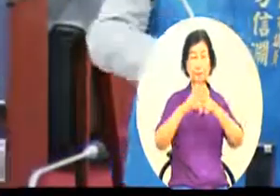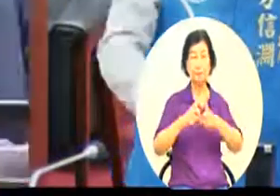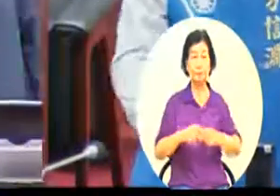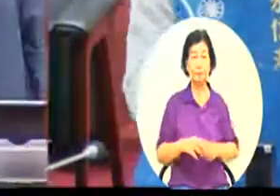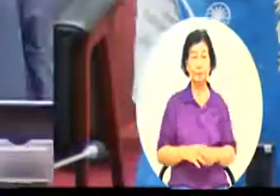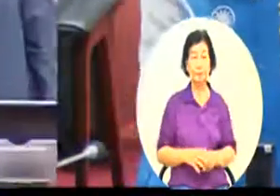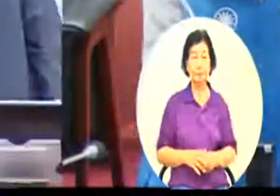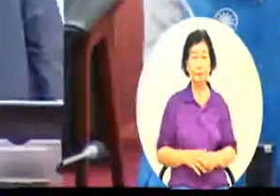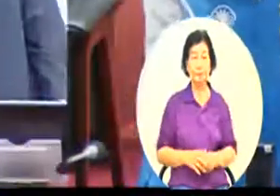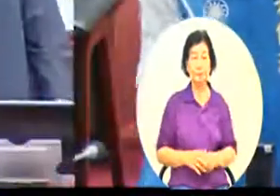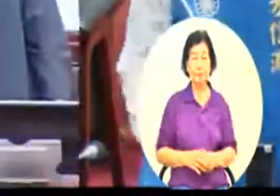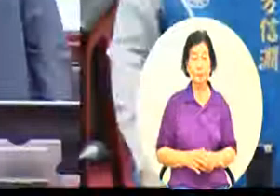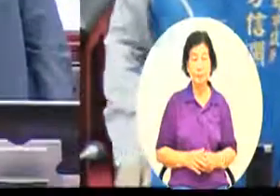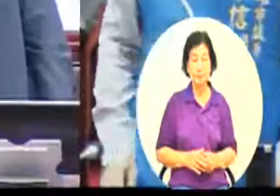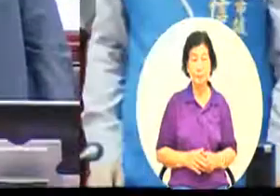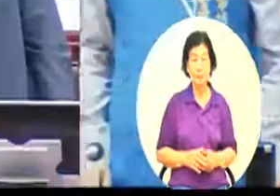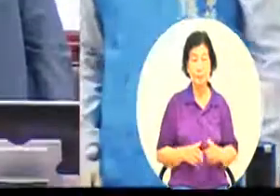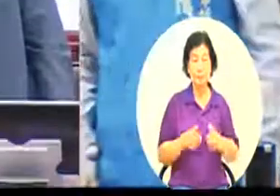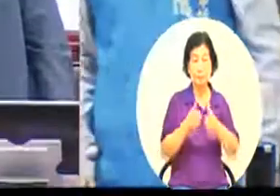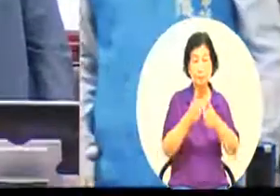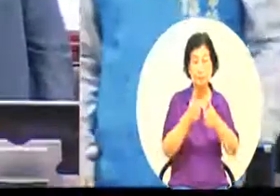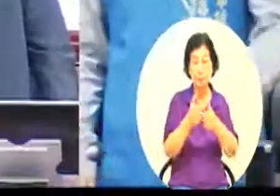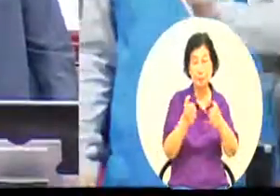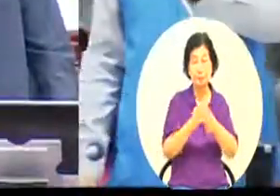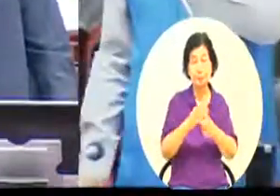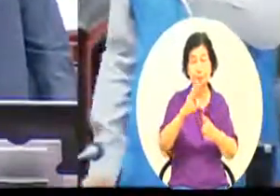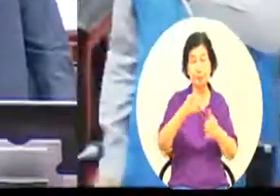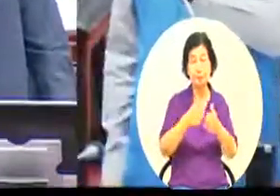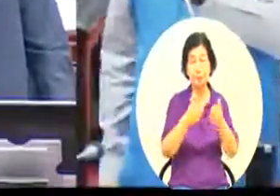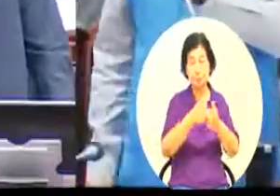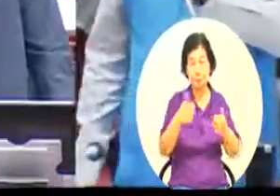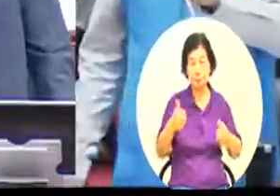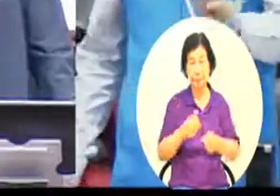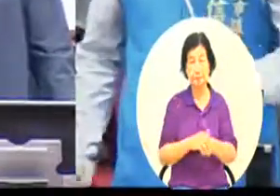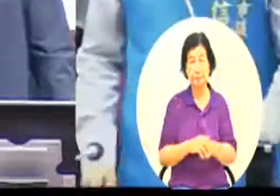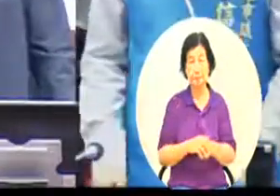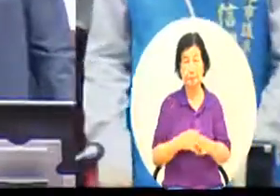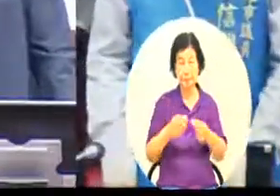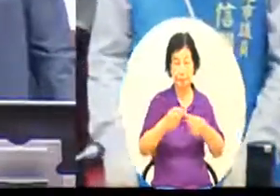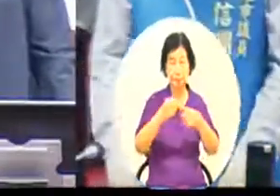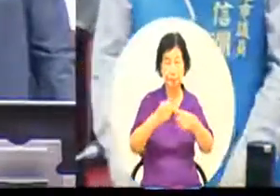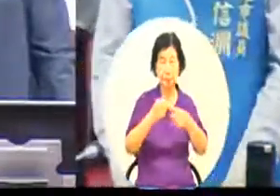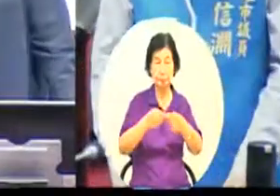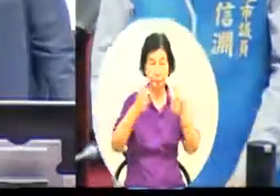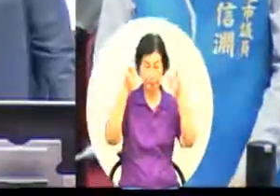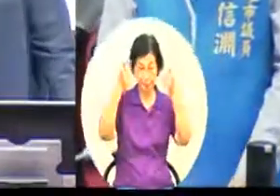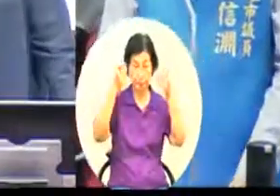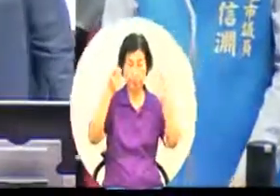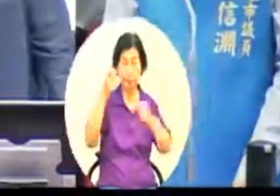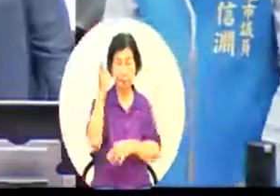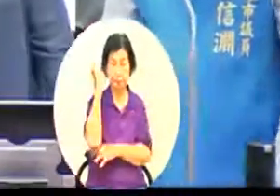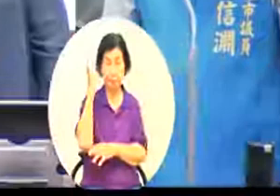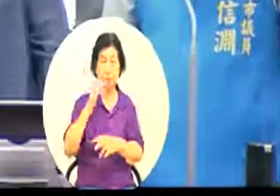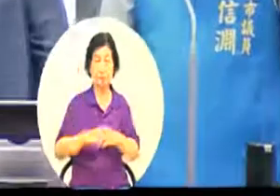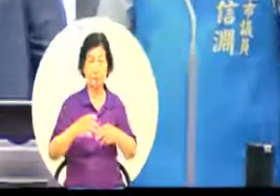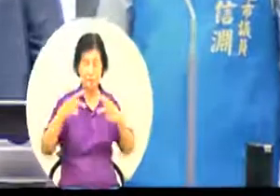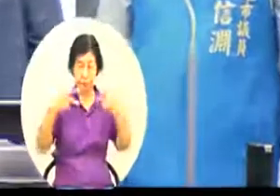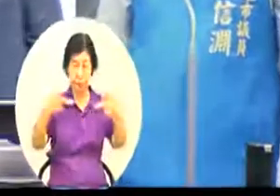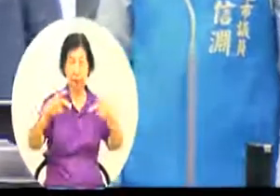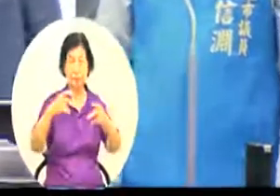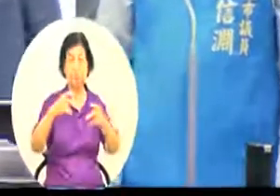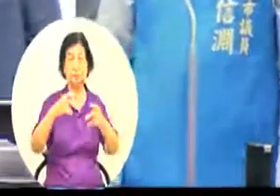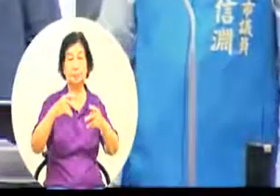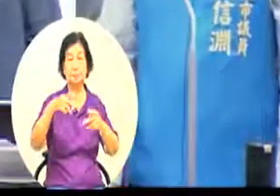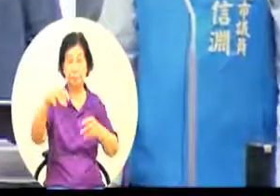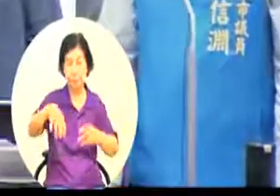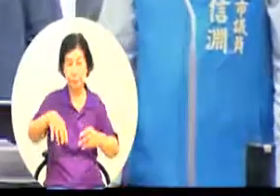谢谢议长哈，谢谢方议员哈。第一个，高雄市的市政府捷运局啊，应